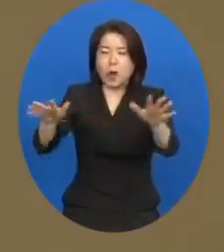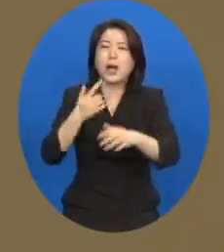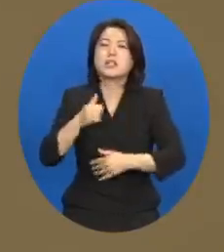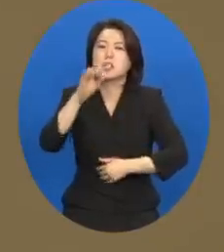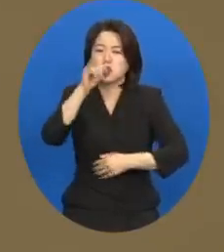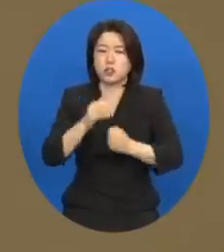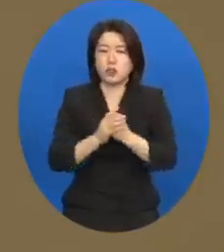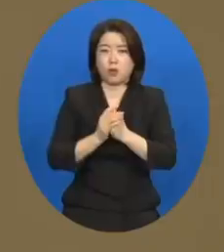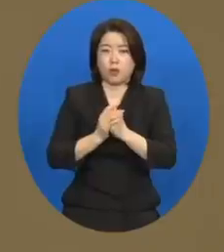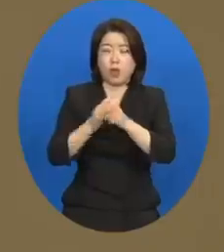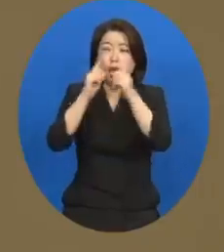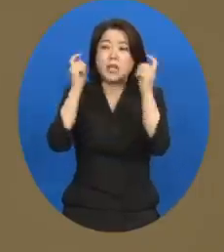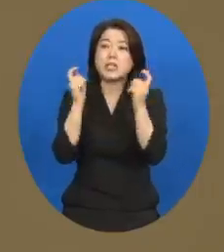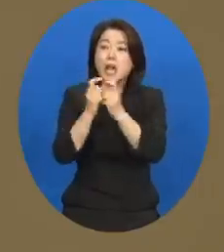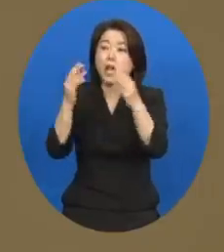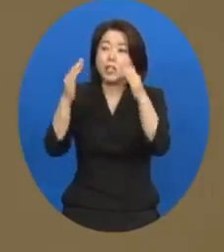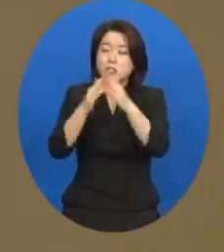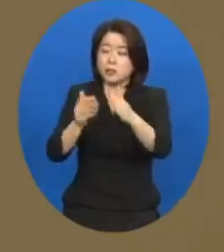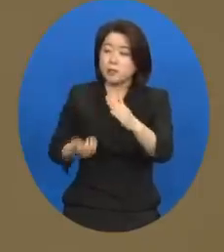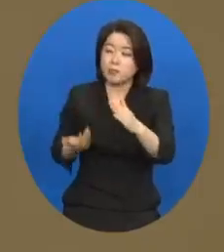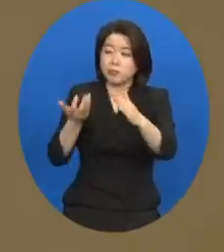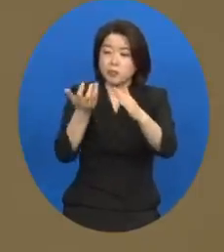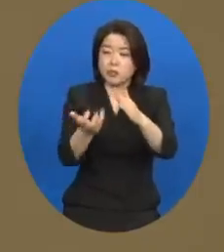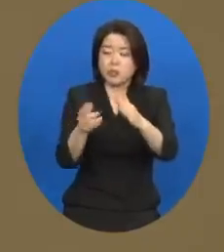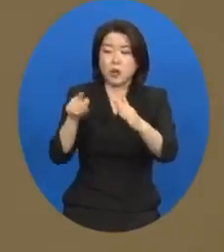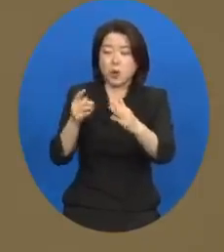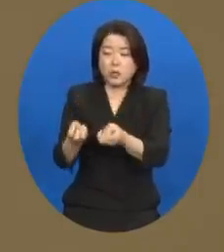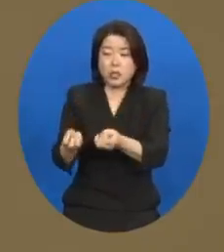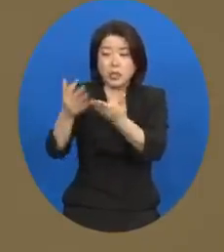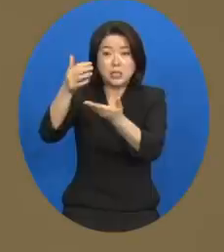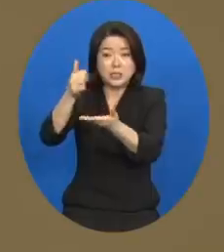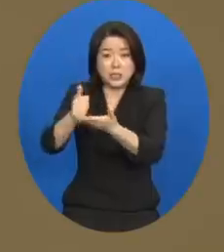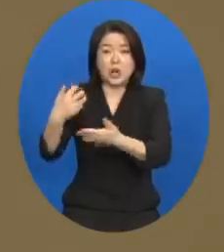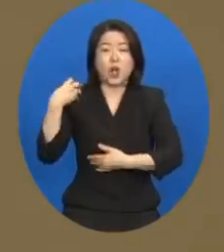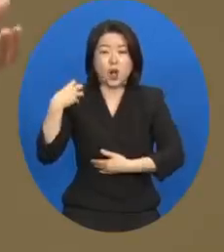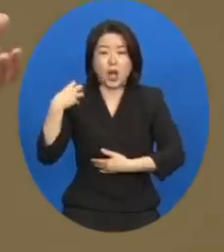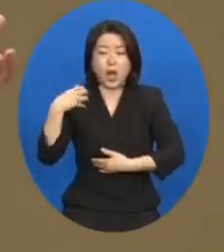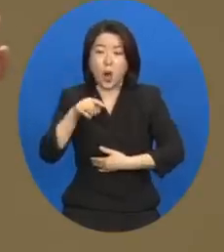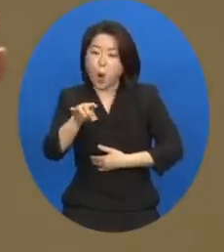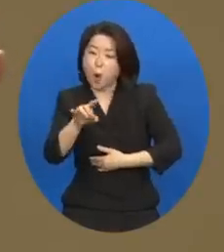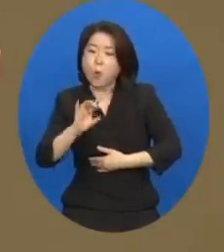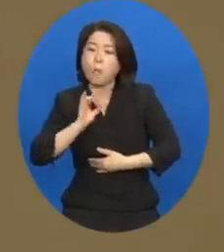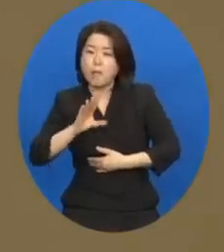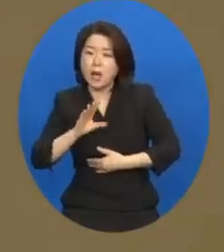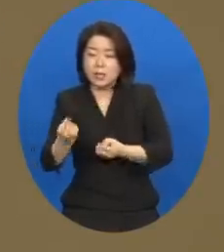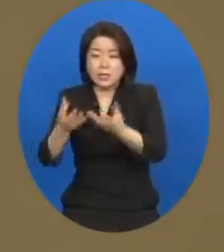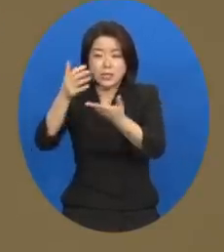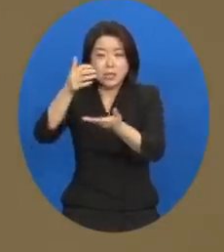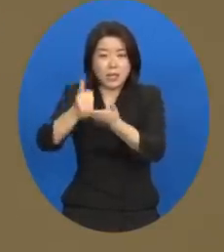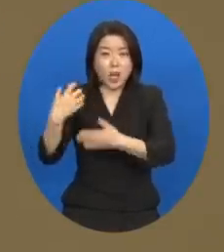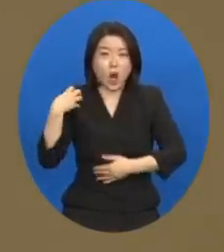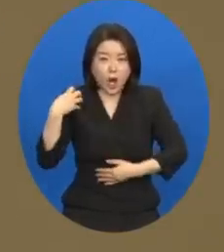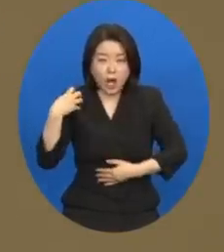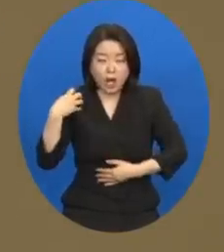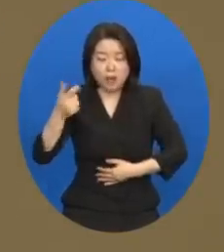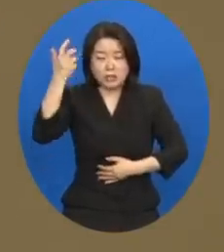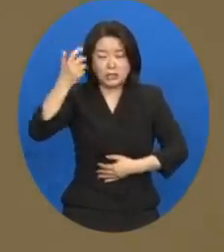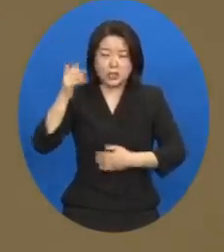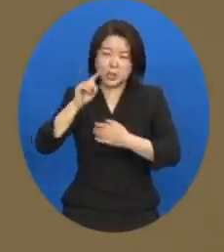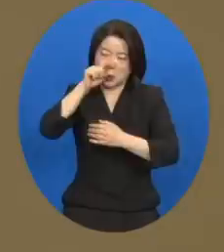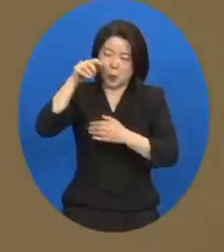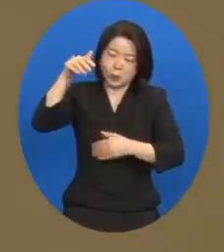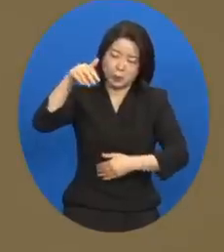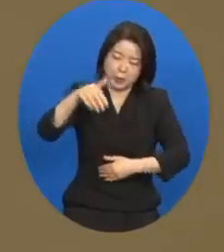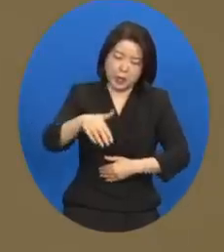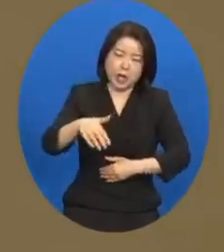개인 집에 들어가서 그 집의 제사장 역할을 꼭 무당처럼 그 집의 제사장 역할을 하는 그런 영적인 타락을